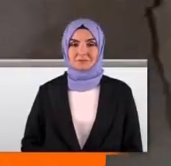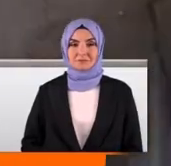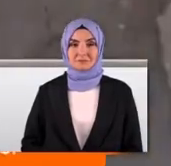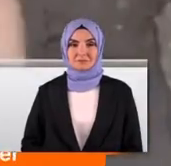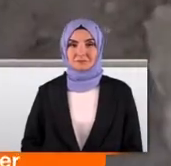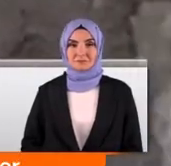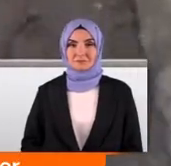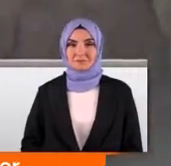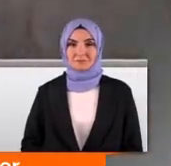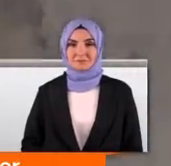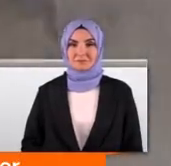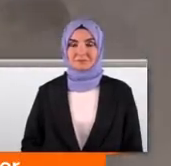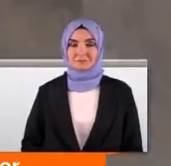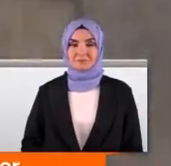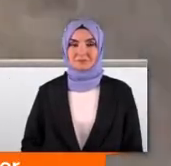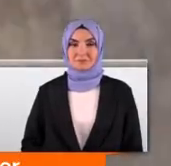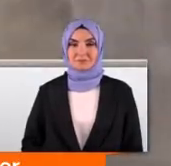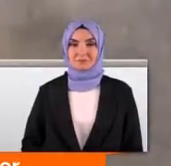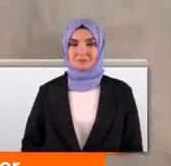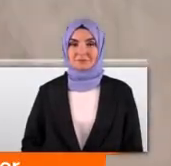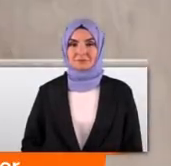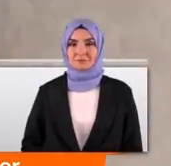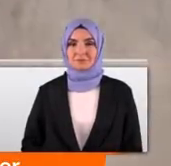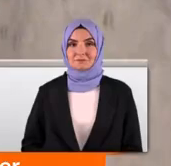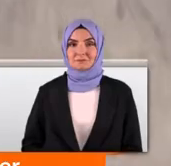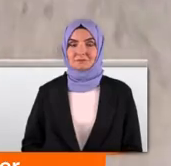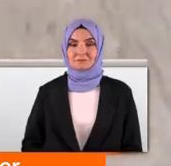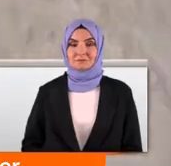lazım. Kapak patlatılmış.